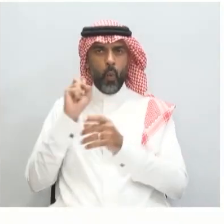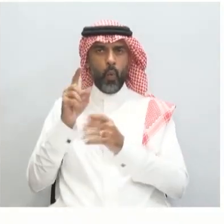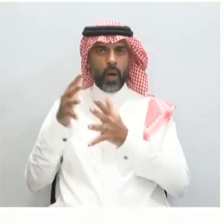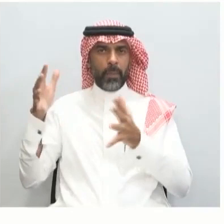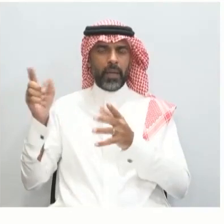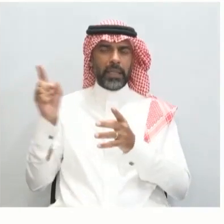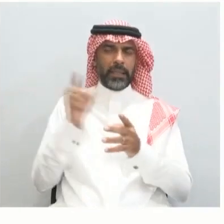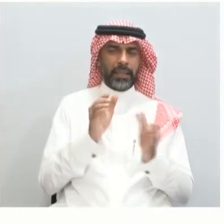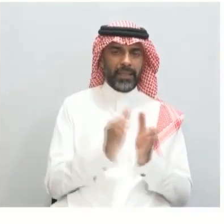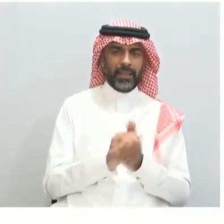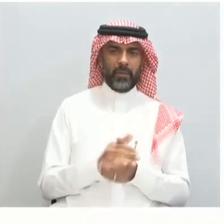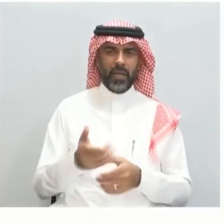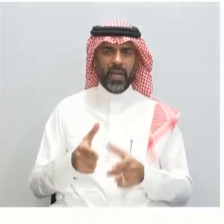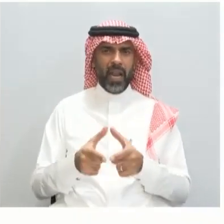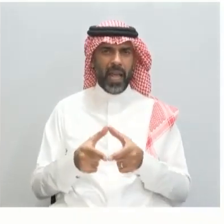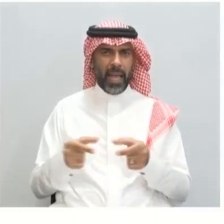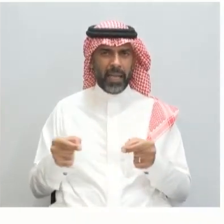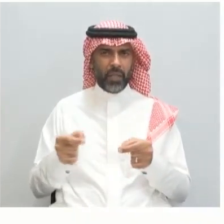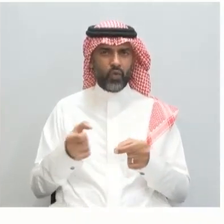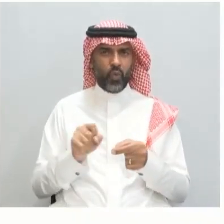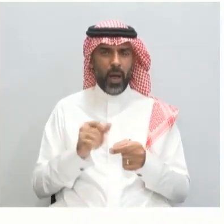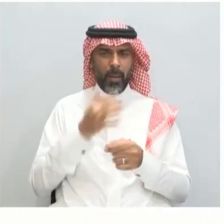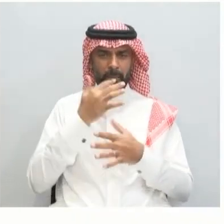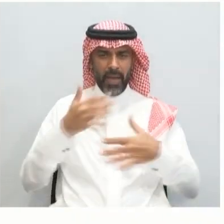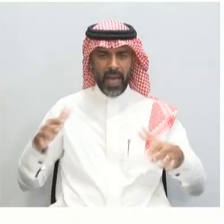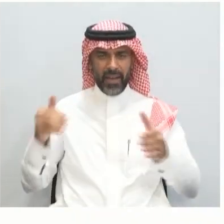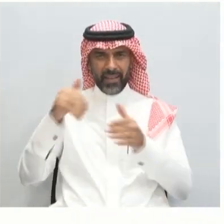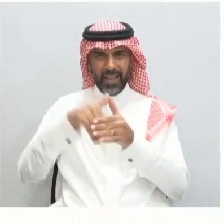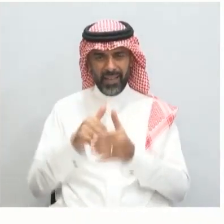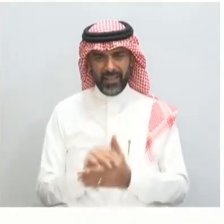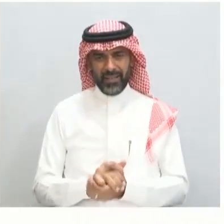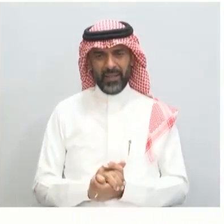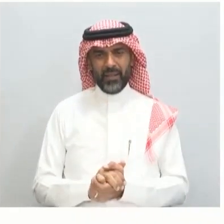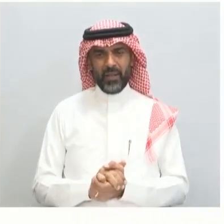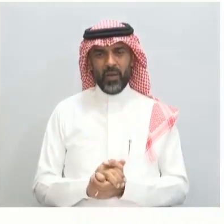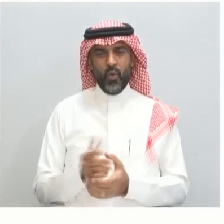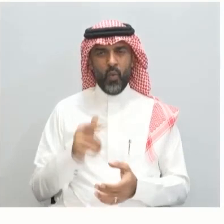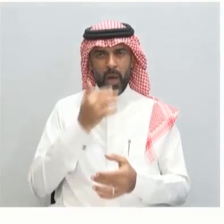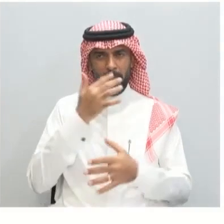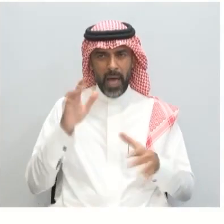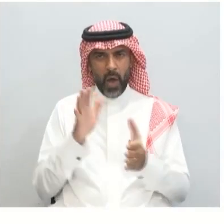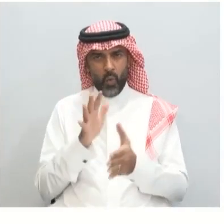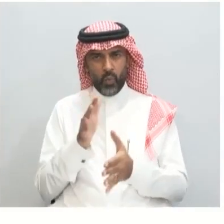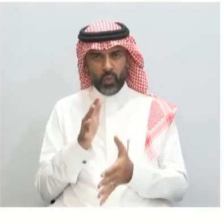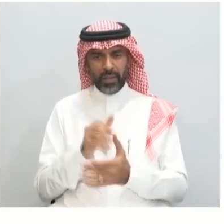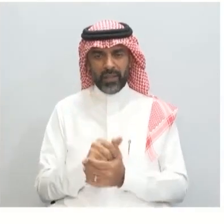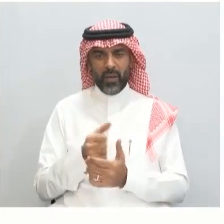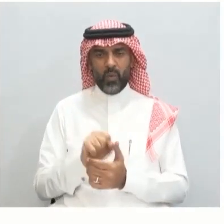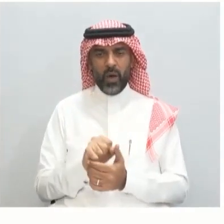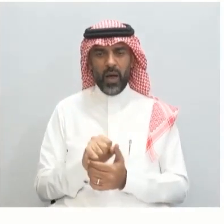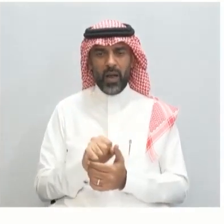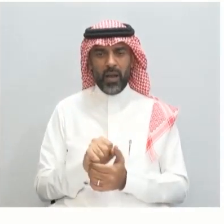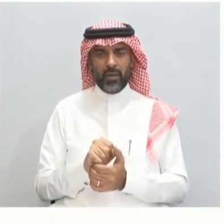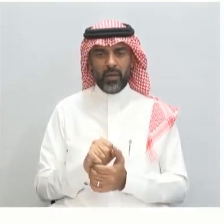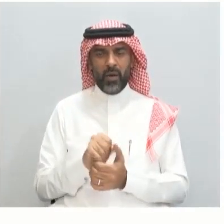ومن ثم الخلجان والبحار منها البحار الداخليه والبحار المتوسطه وما يسمى